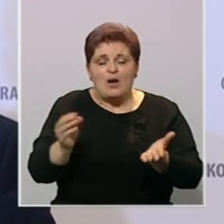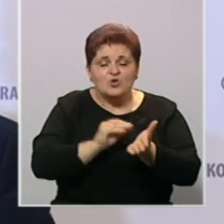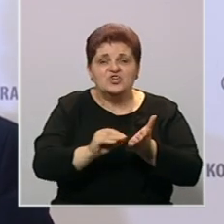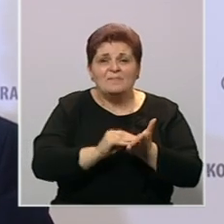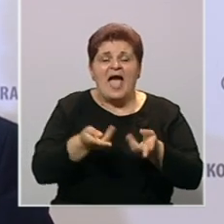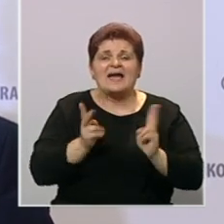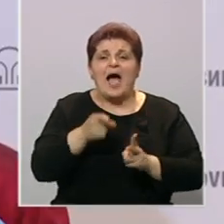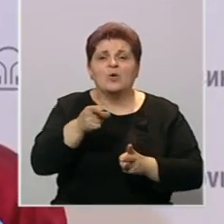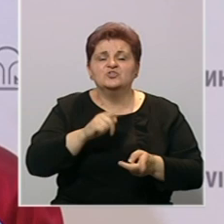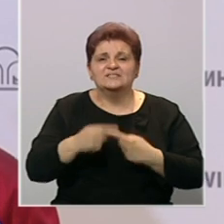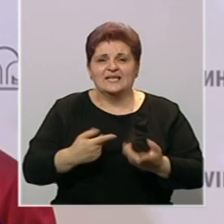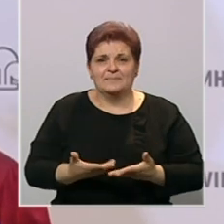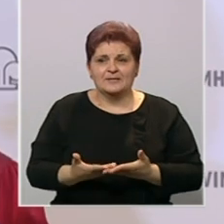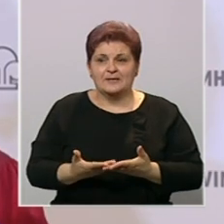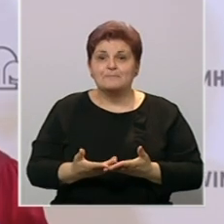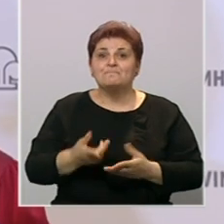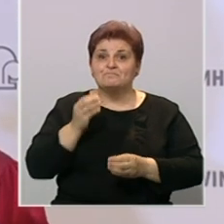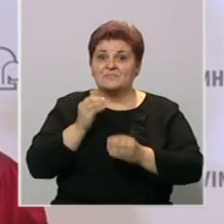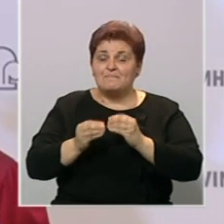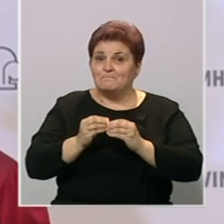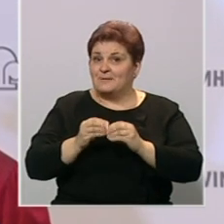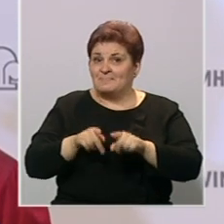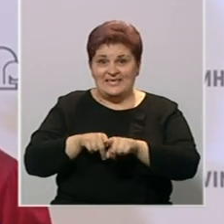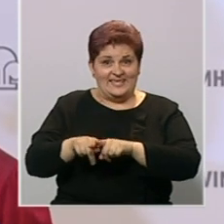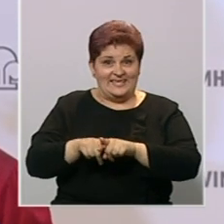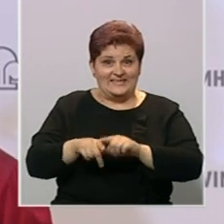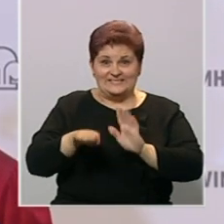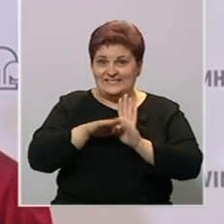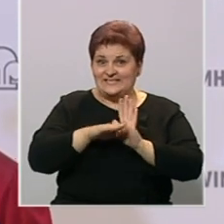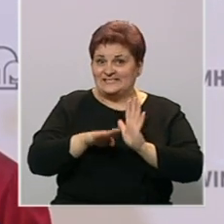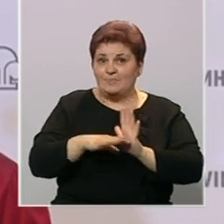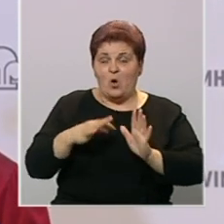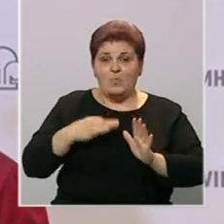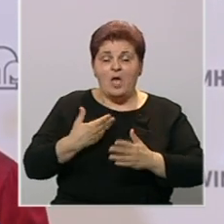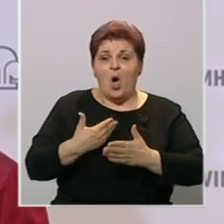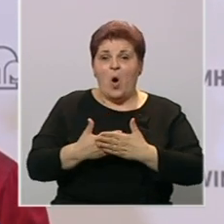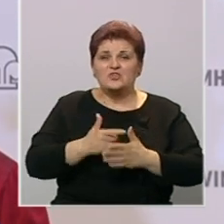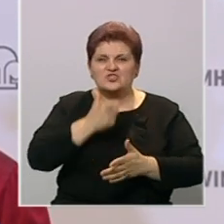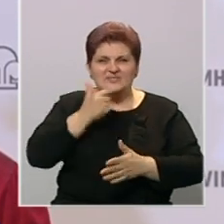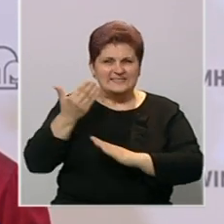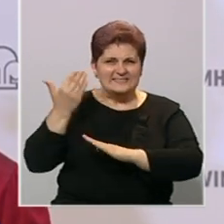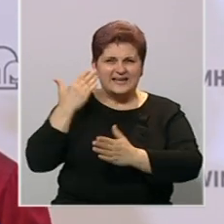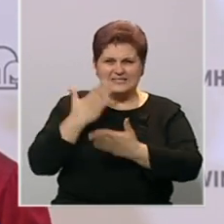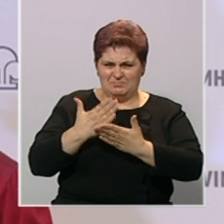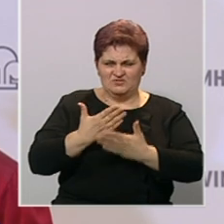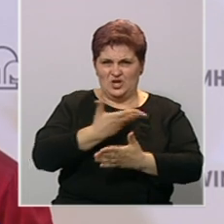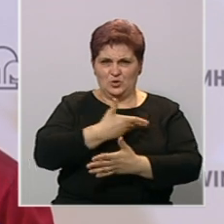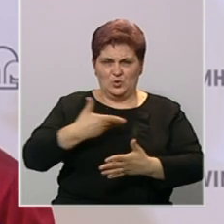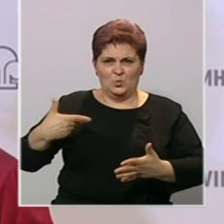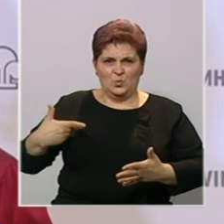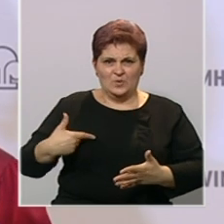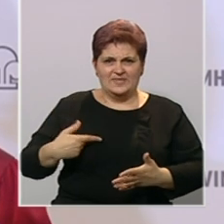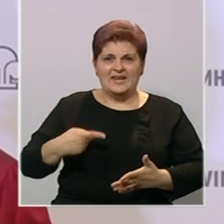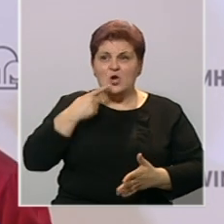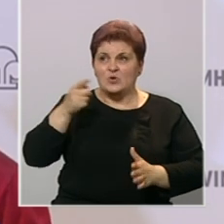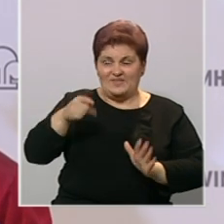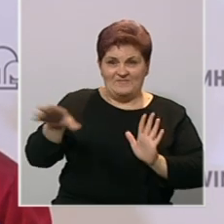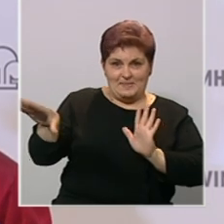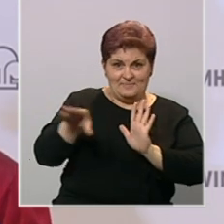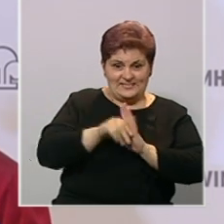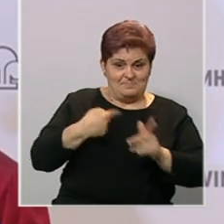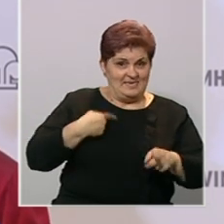te promjene cijena. Problemi su jednaki, zakon o obveznim odnosima, još stari zakon iz Jugoslavije kojega ste vi prepisali i mi